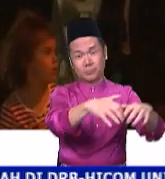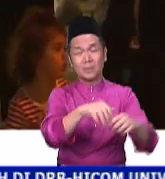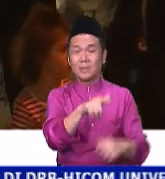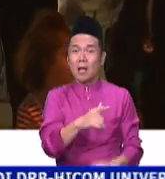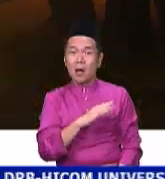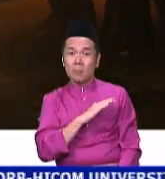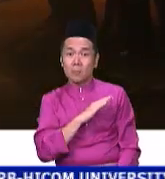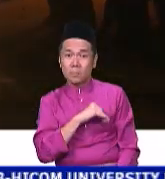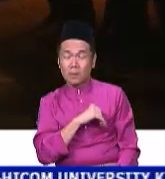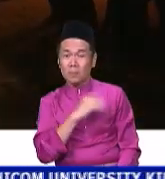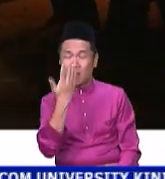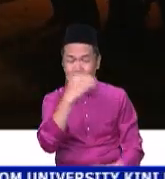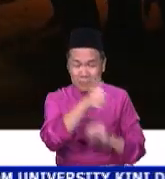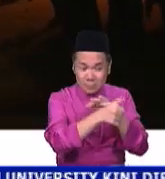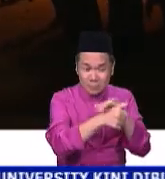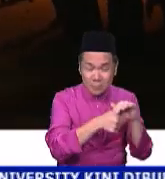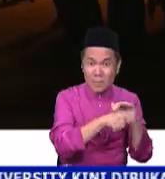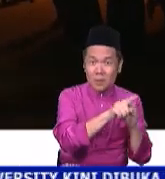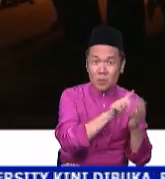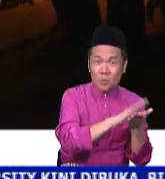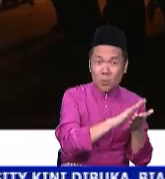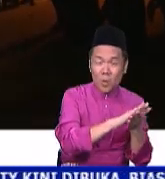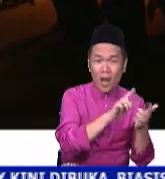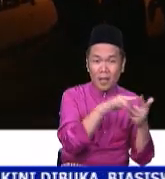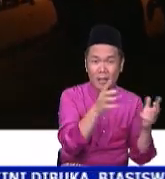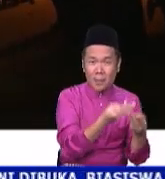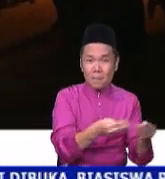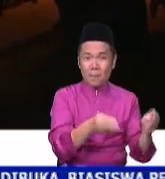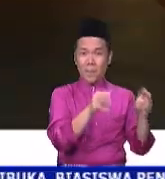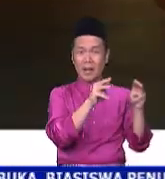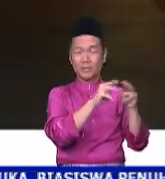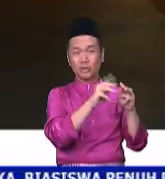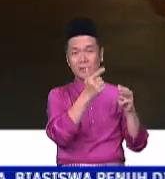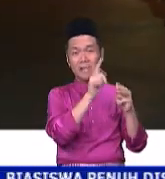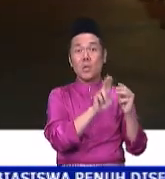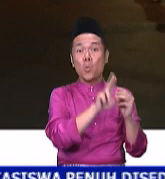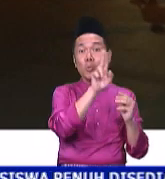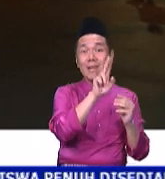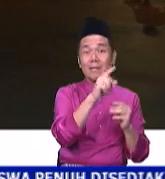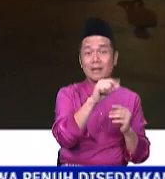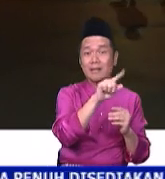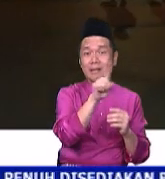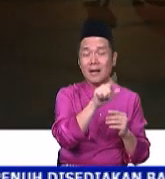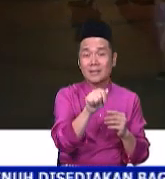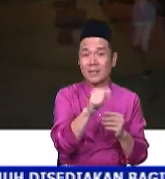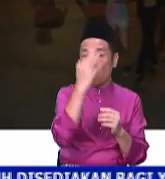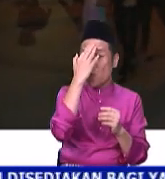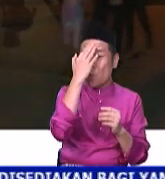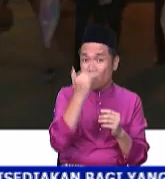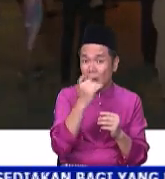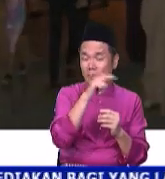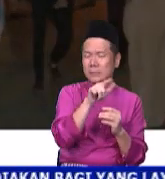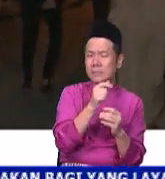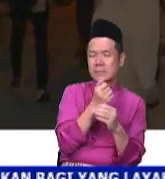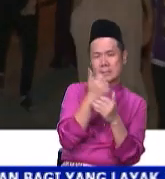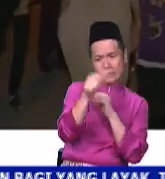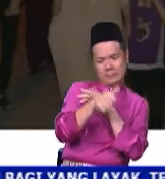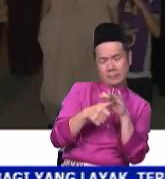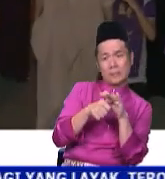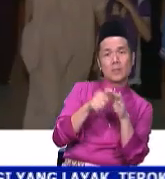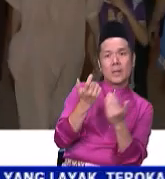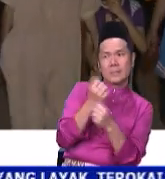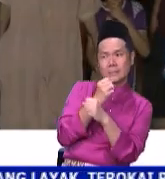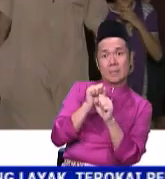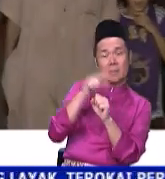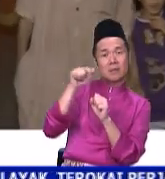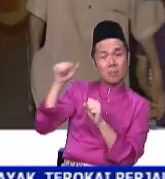Palestin berlindung di sekolah, masjid dan tempat-tempat lain di utara Gaza bagi mengelak menjadi mangsa serangan bom